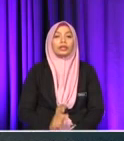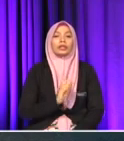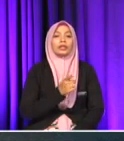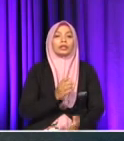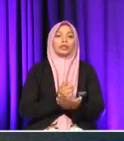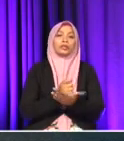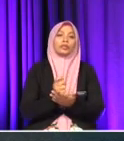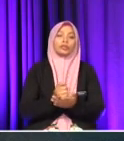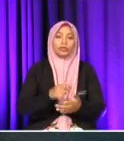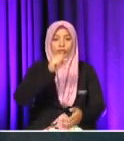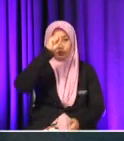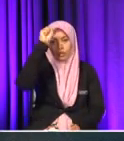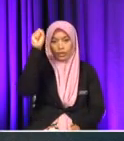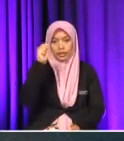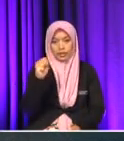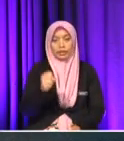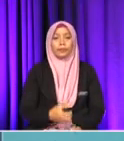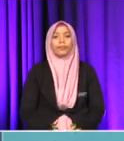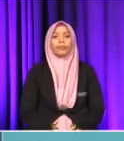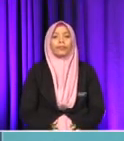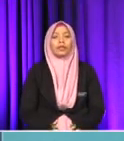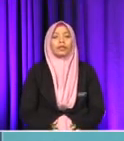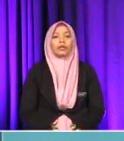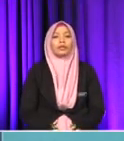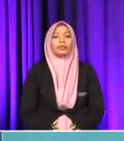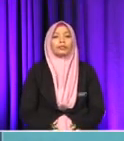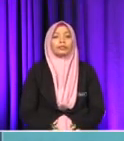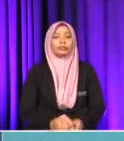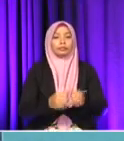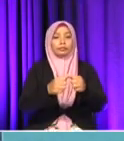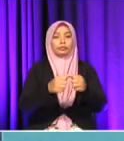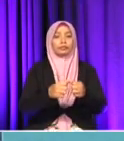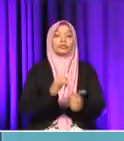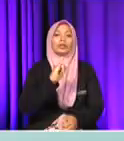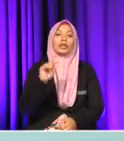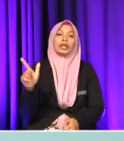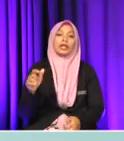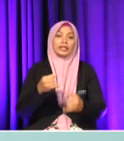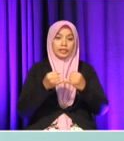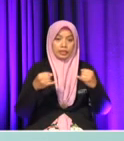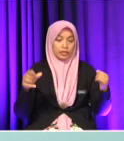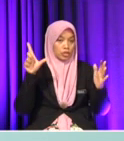asalnya berikutnya Oke berikut ialah jenis logo